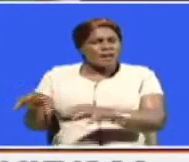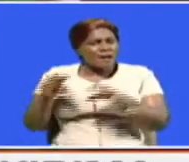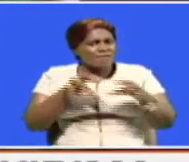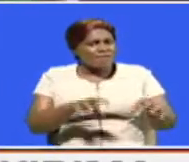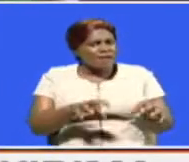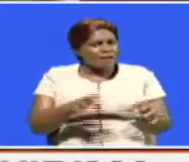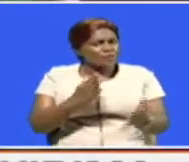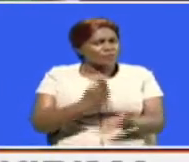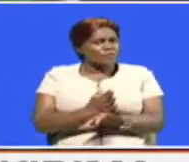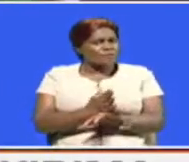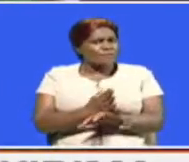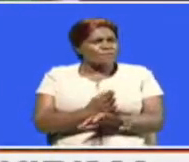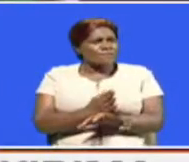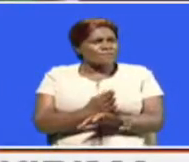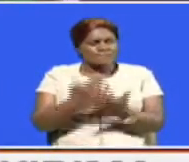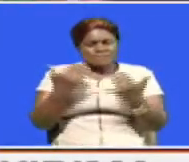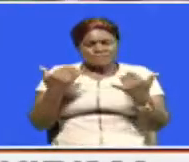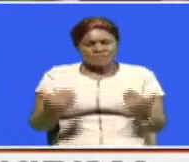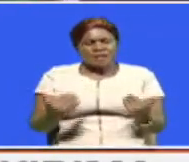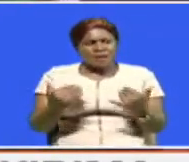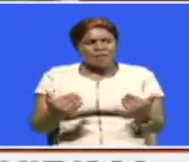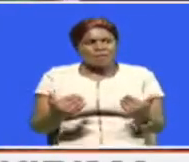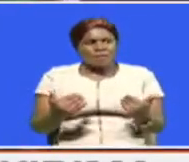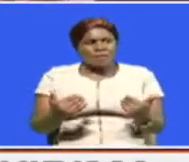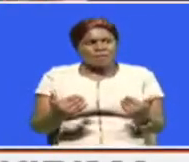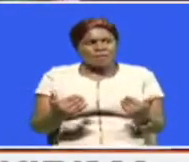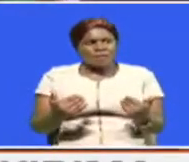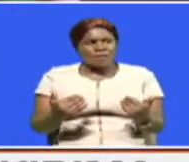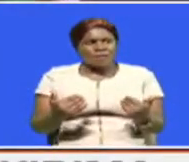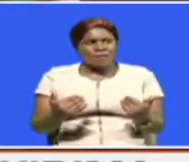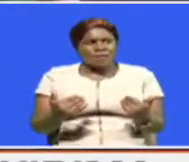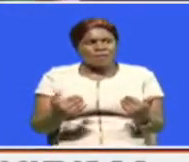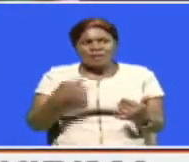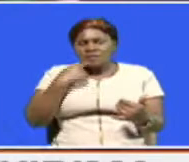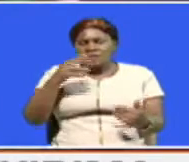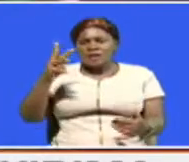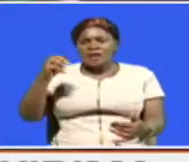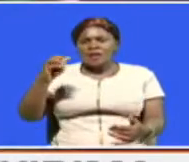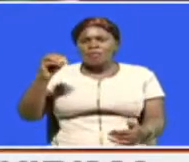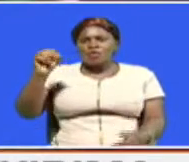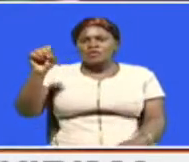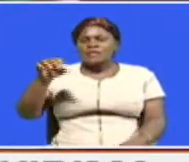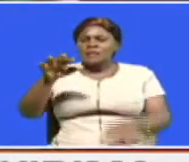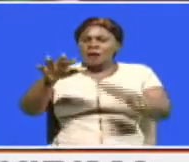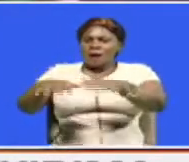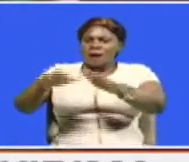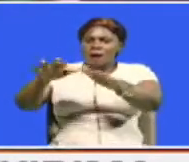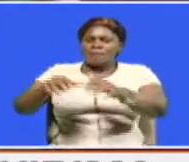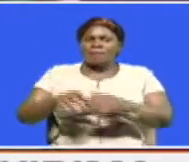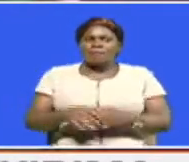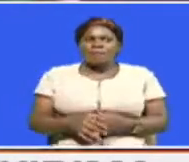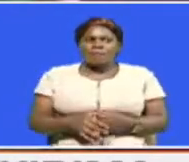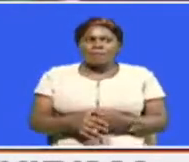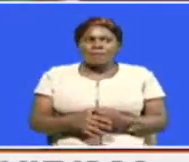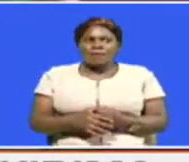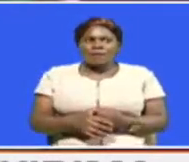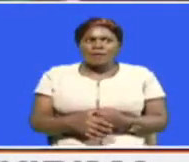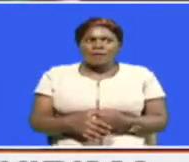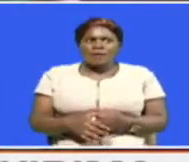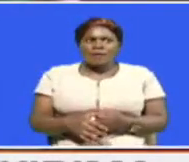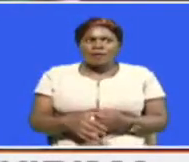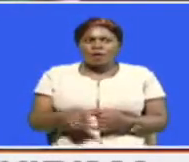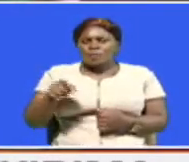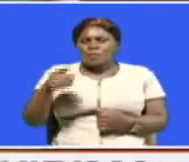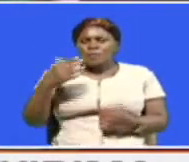huko Western? Sasa Rigiji aliambia Moses Kuria bwana kuwa mpole bwana. Watu wazilie mafuta